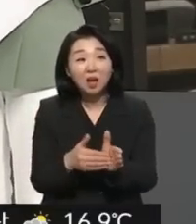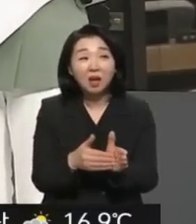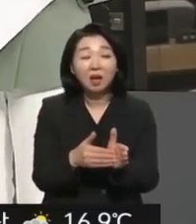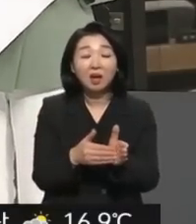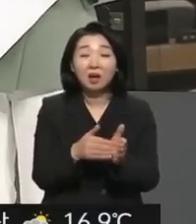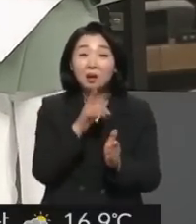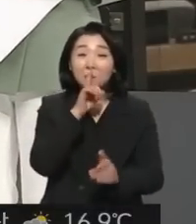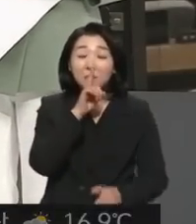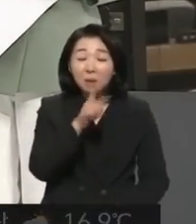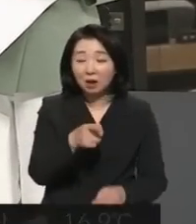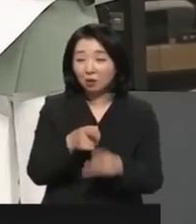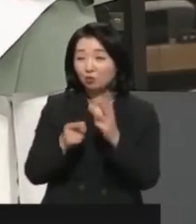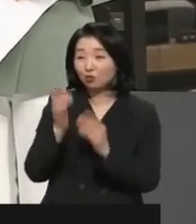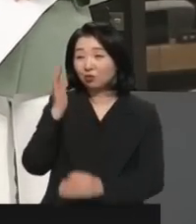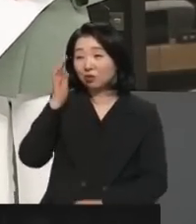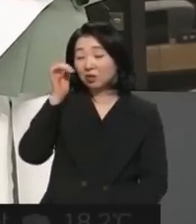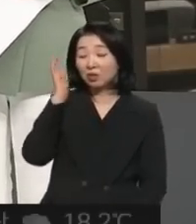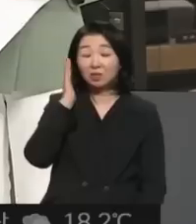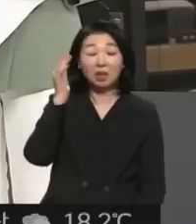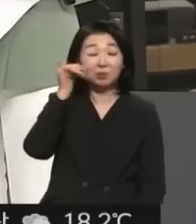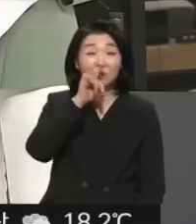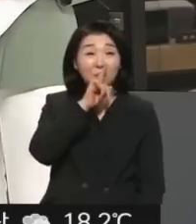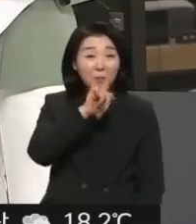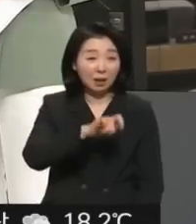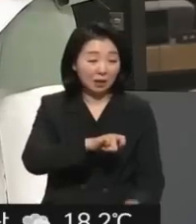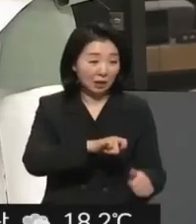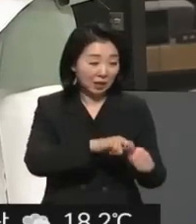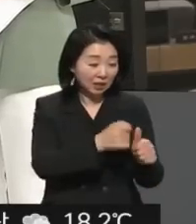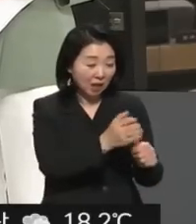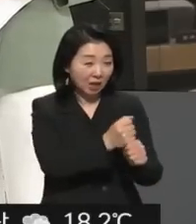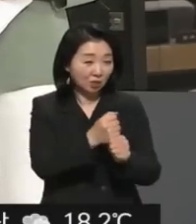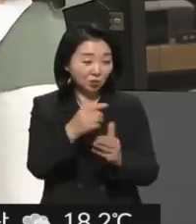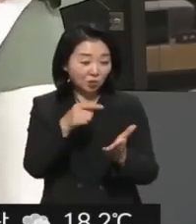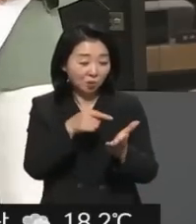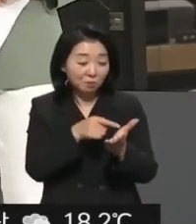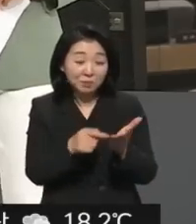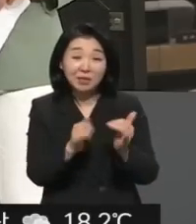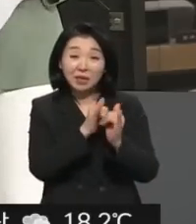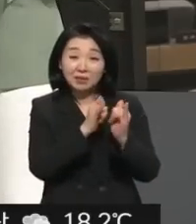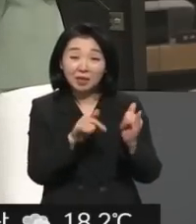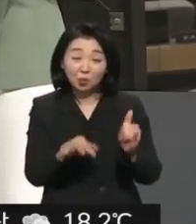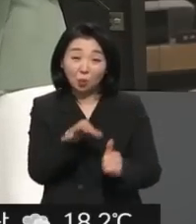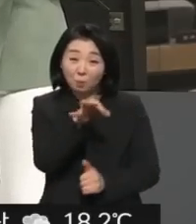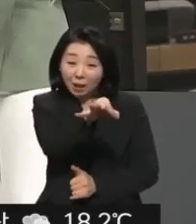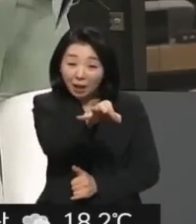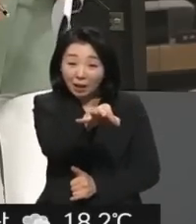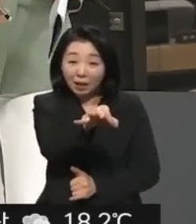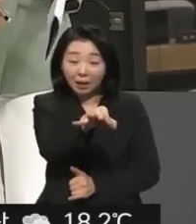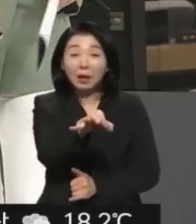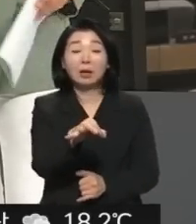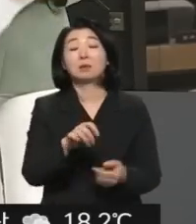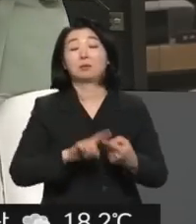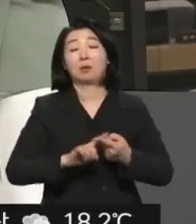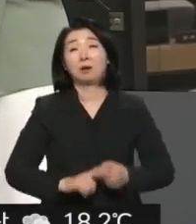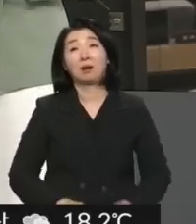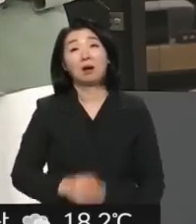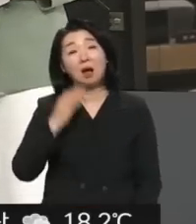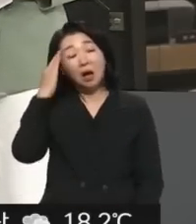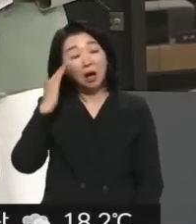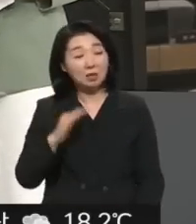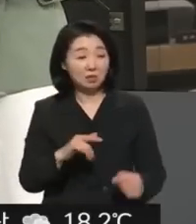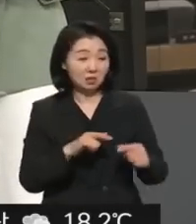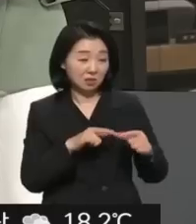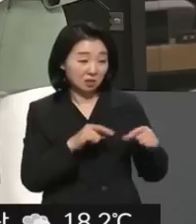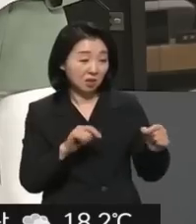정부가 내놓은 강제동원 피해자에 대한 제3자 변제안에 대한 얘기로 풀이가 됩니다. 한일 관계의 걸림돌 혹은 숙제를